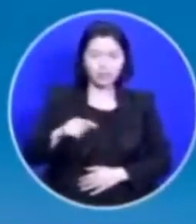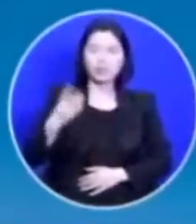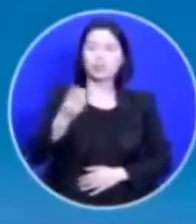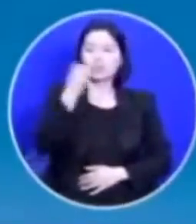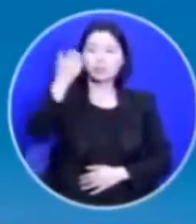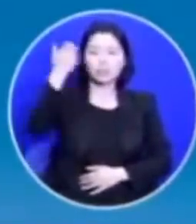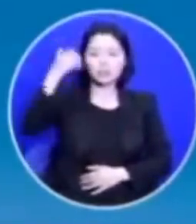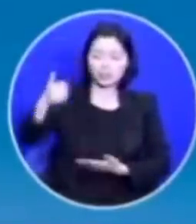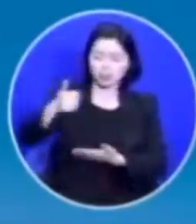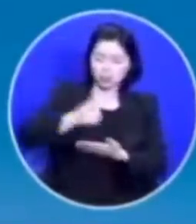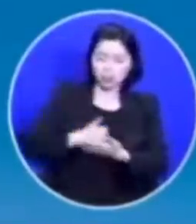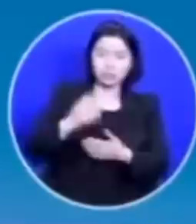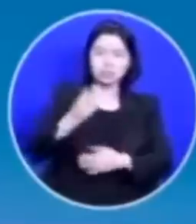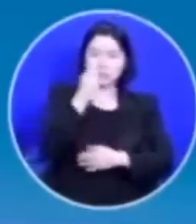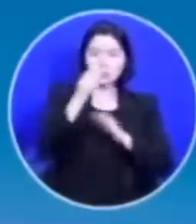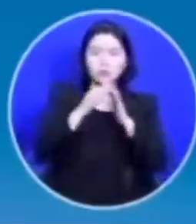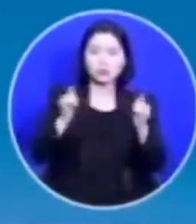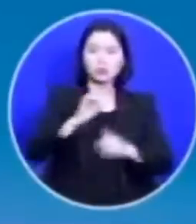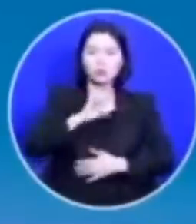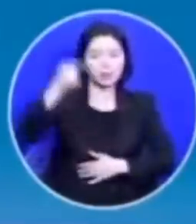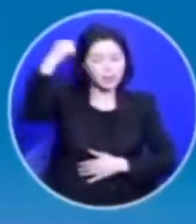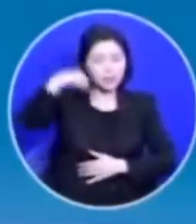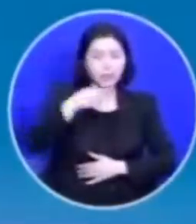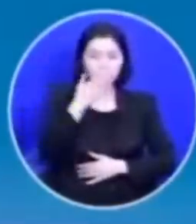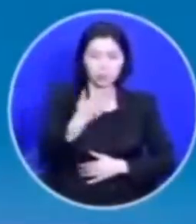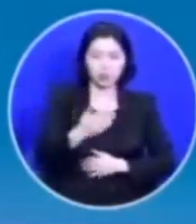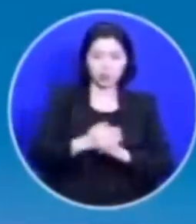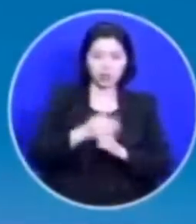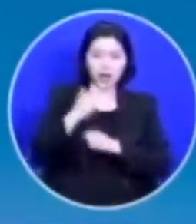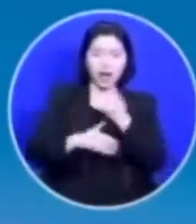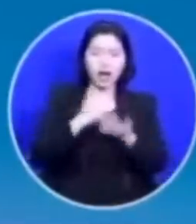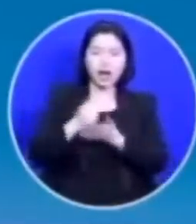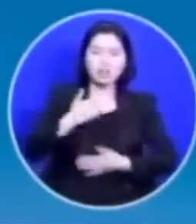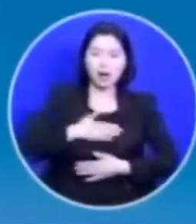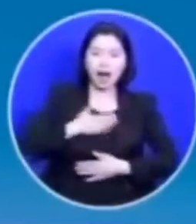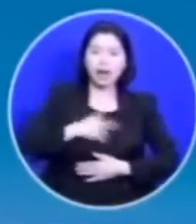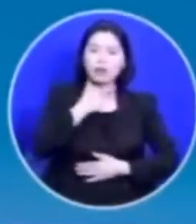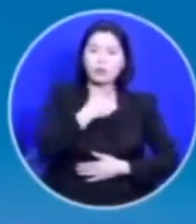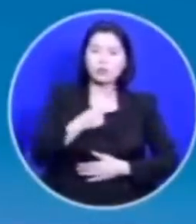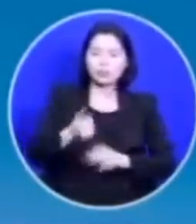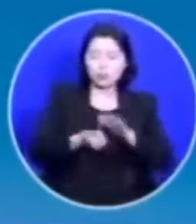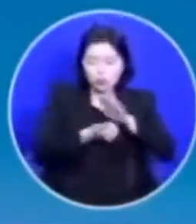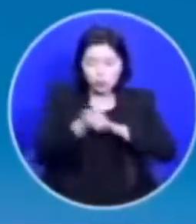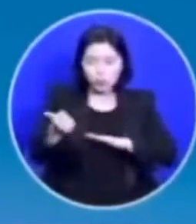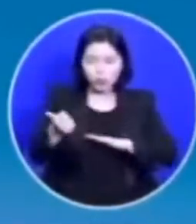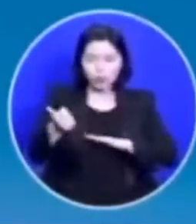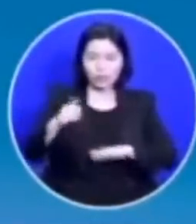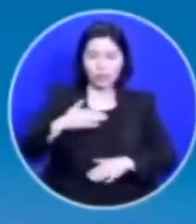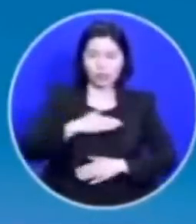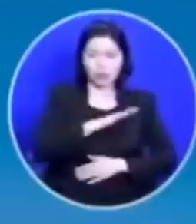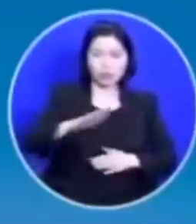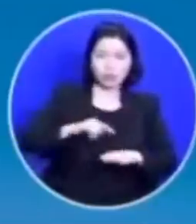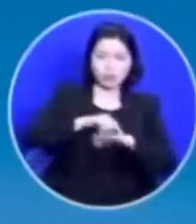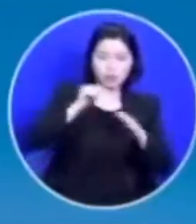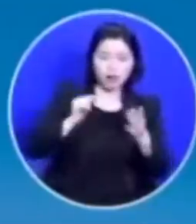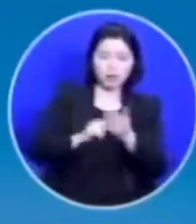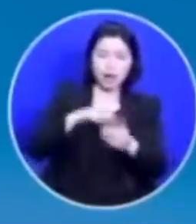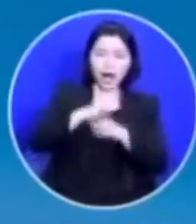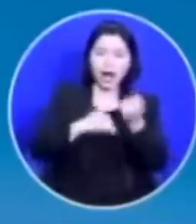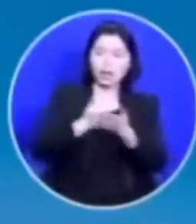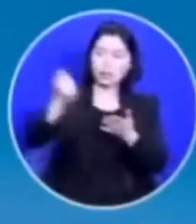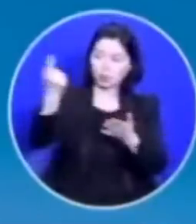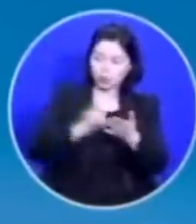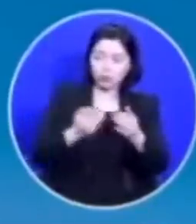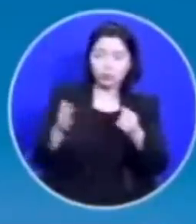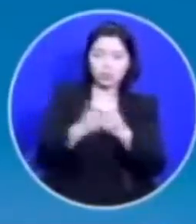만 그렇습니다 하나님의 일을 하고 싶은 소원 우리 마음에 하나님이 오셨으니 까 그런 마음이